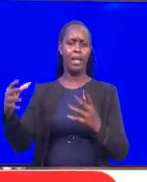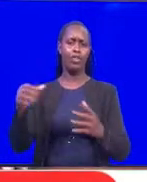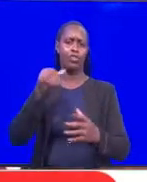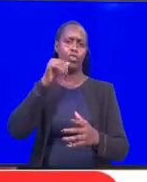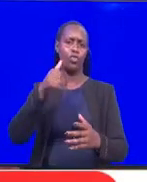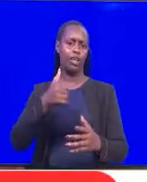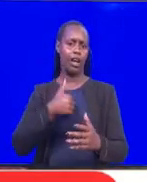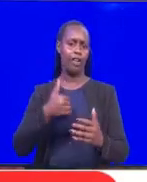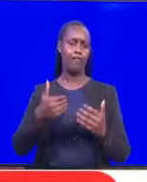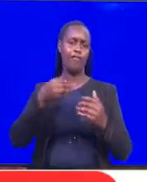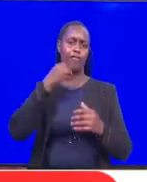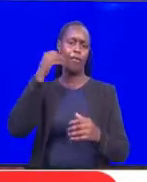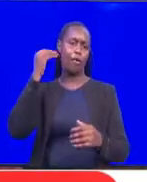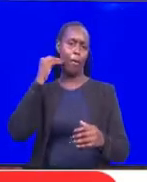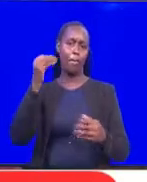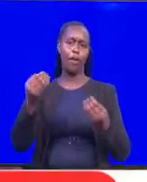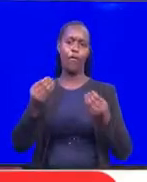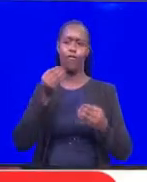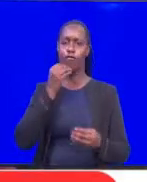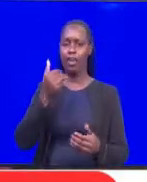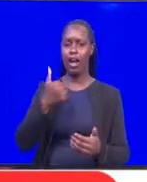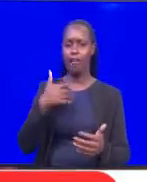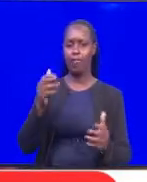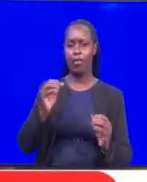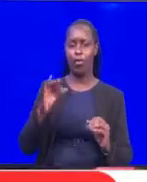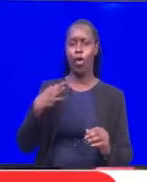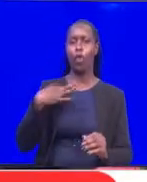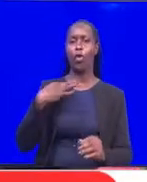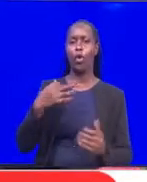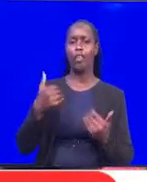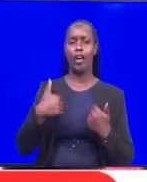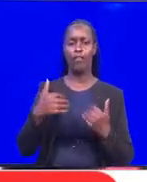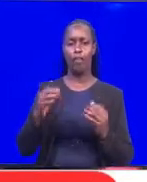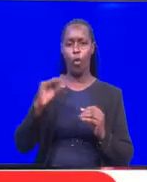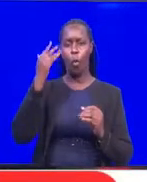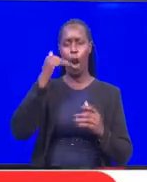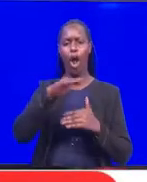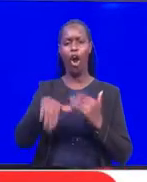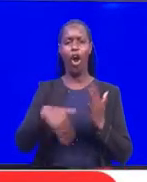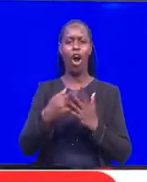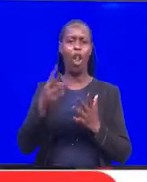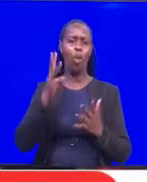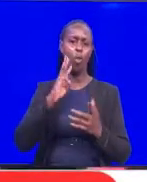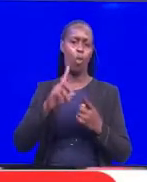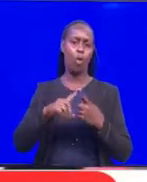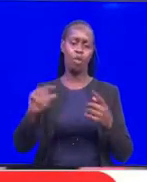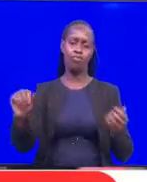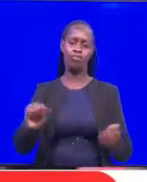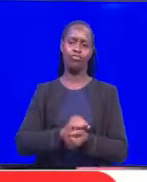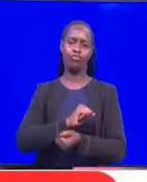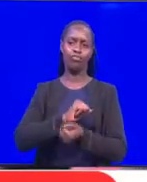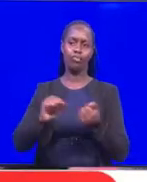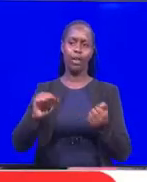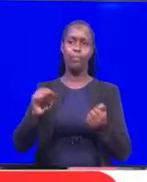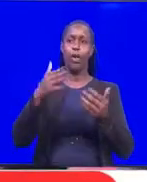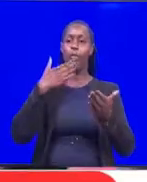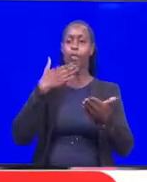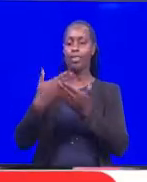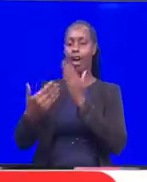chakula, hata nguo za kuvaa saizi hawana, juu zote zimezombwa na maji. Ningependa tu kushukuru Mungu kwa sababu tumepata baraka